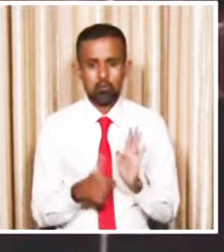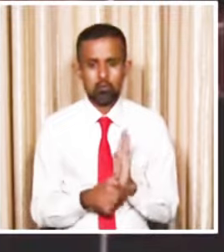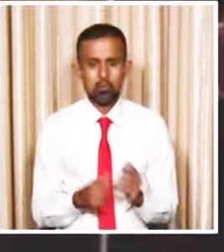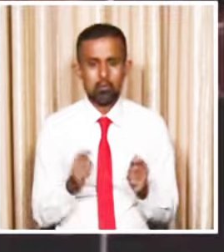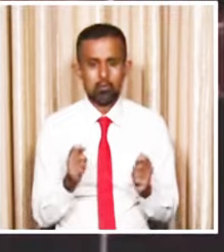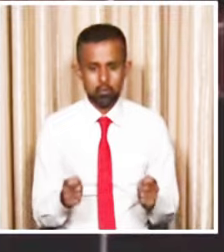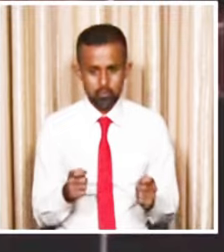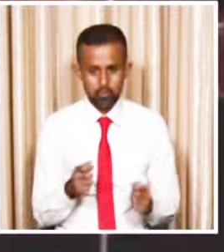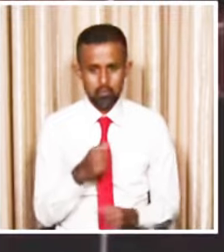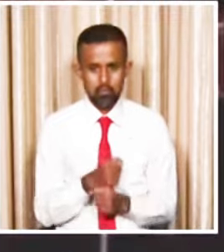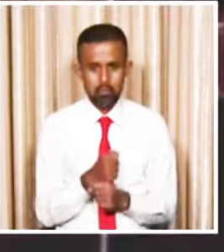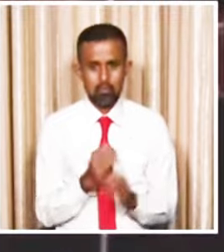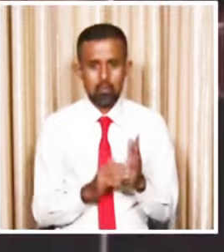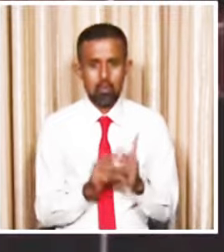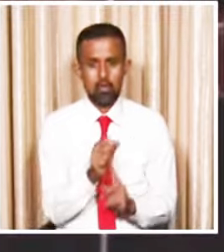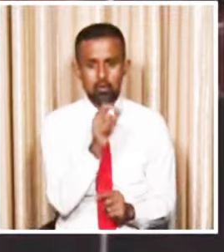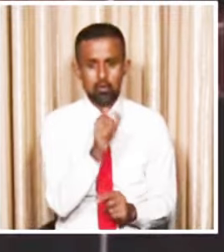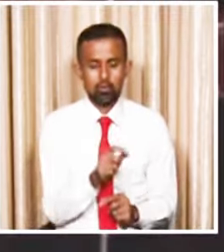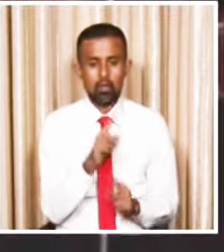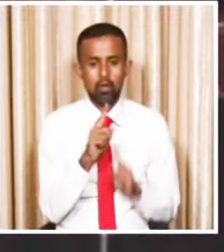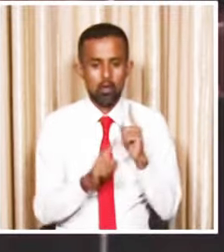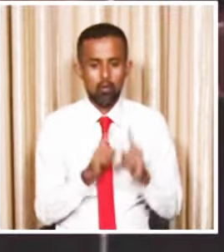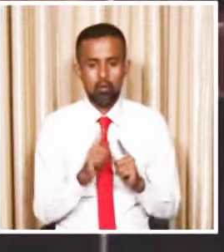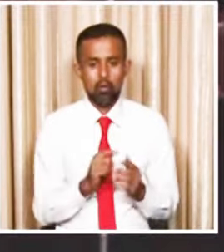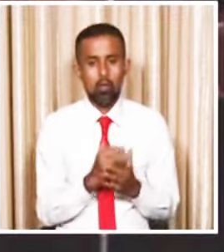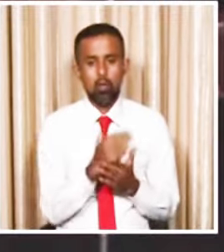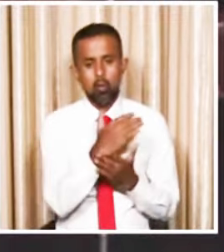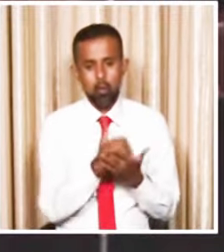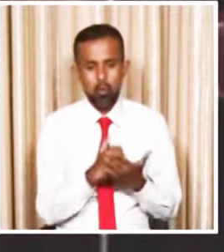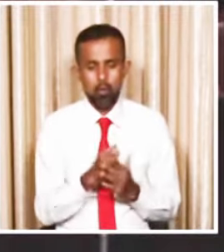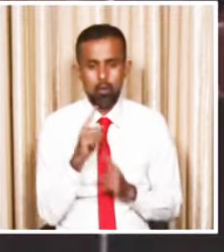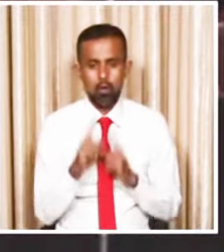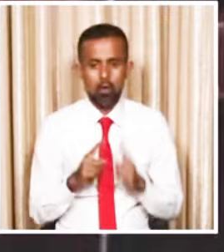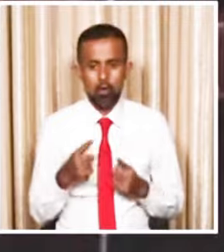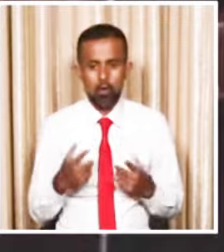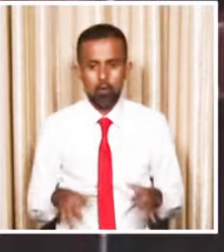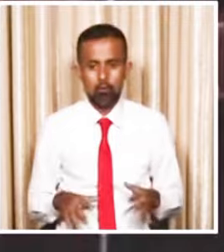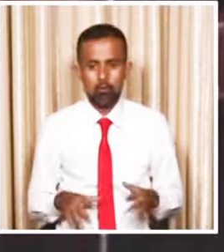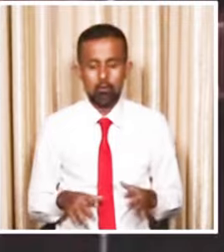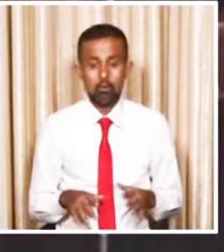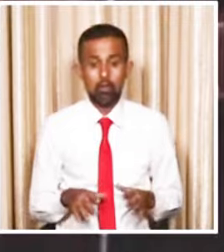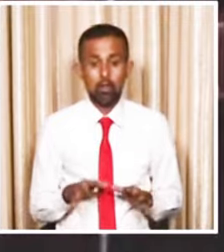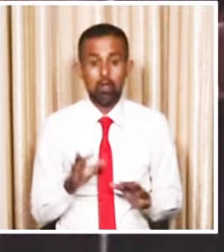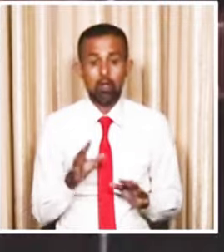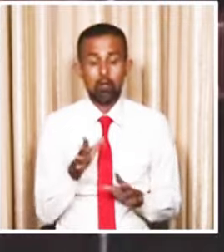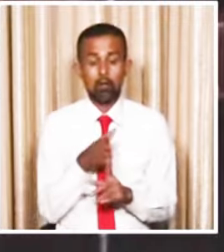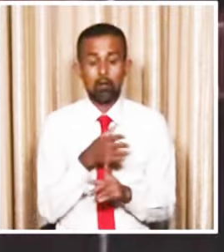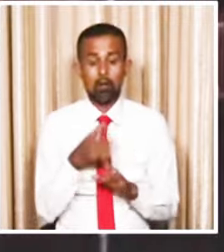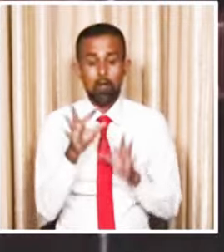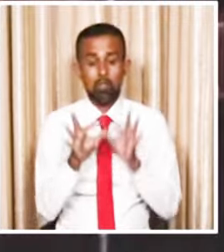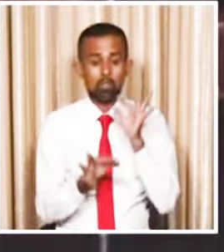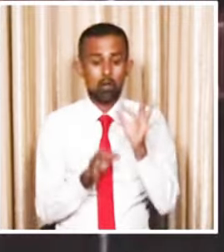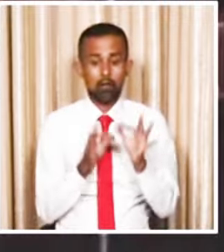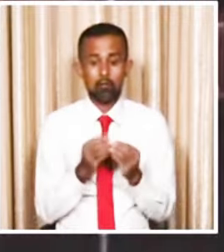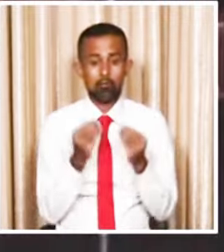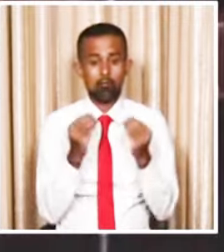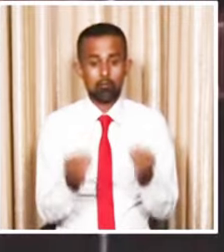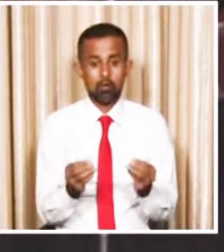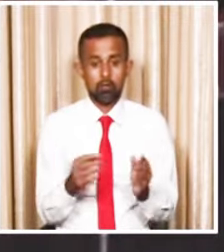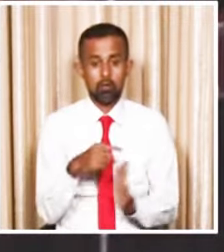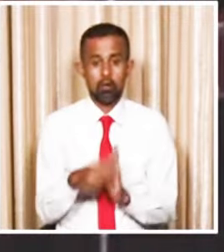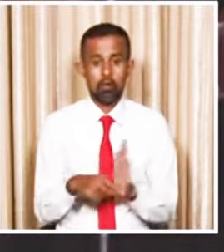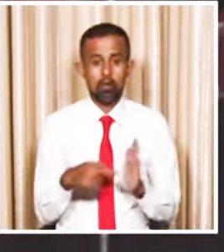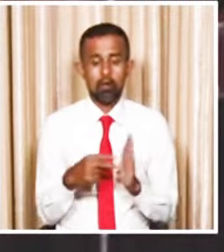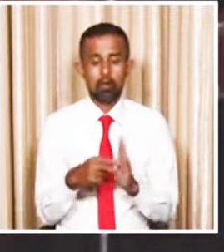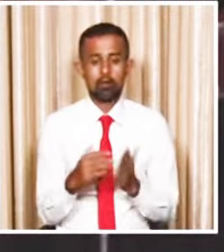రాజ్య అమాత్యవర్యాగే సిట కథా కరపు హెమకిరిగ్మ కథా కరే హరియట సురంగన కథావక్ వగే మే పనత గినావామ మీ రటే